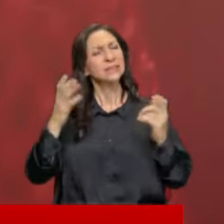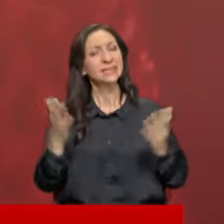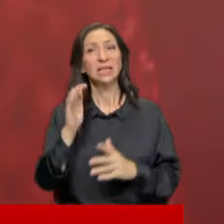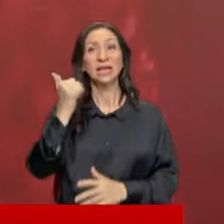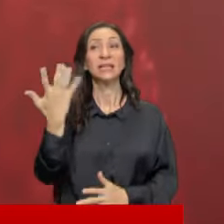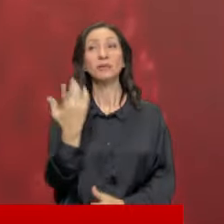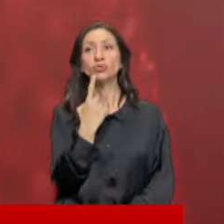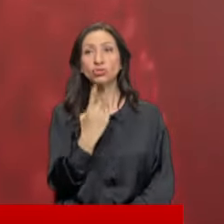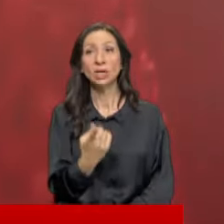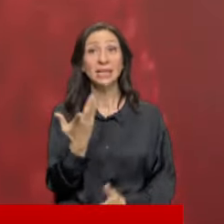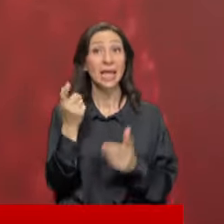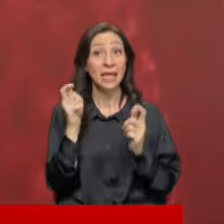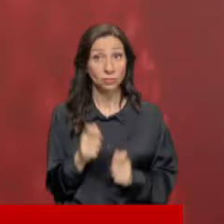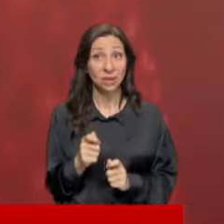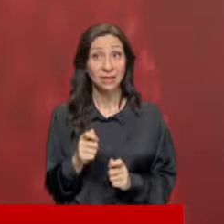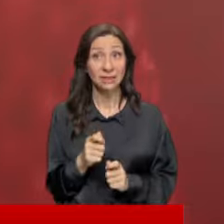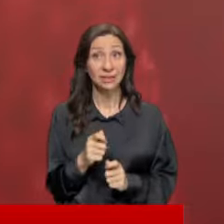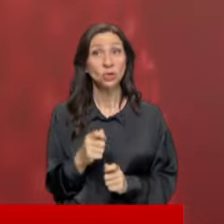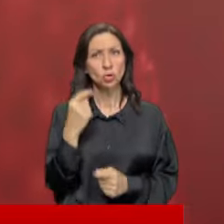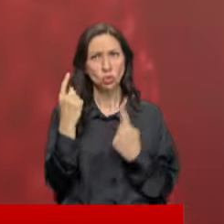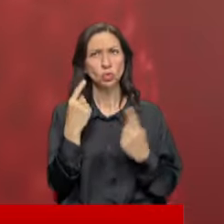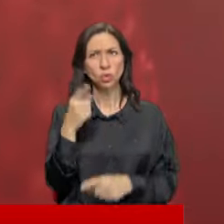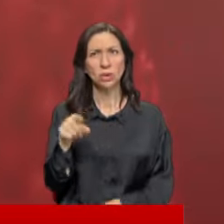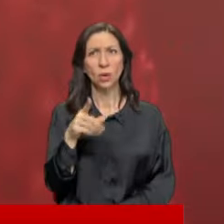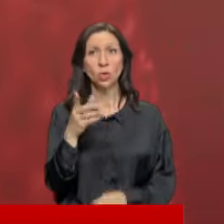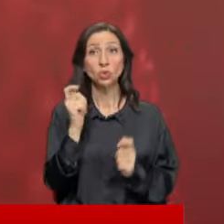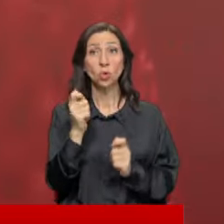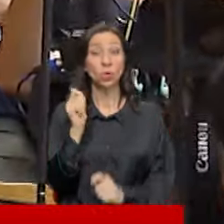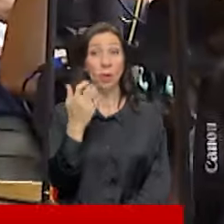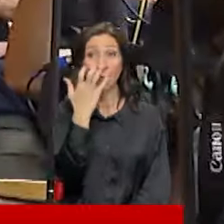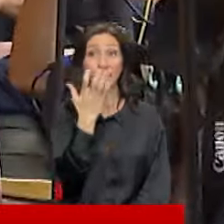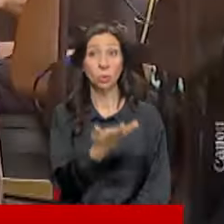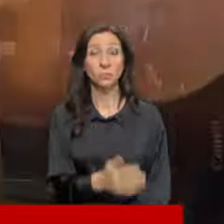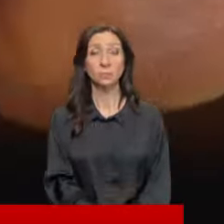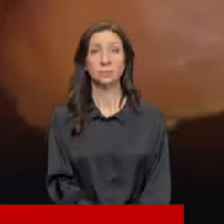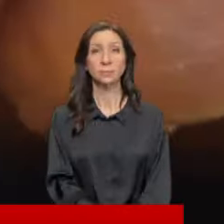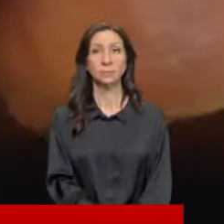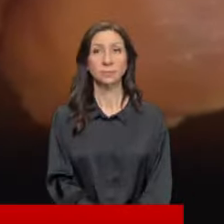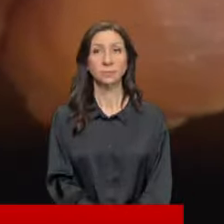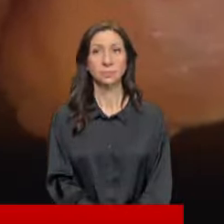ne söyleyeceklerini, ne yapacaklarını düşünsünler. Onları çok zor günler bekliyor.